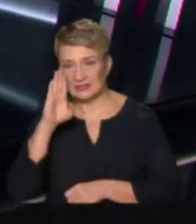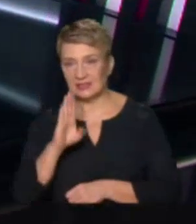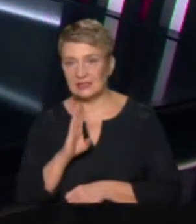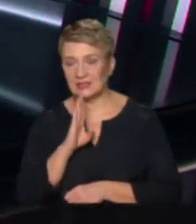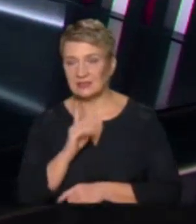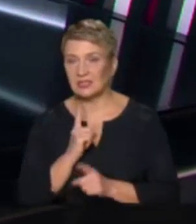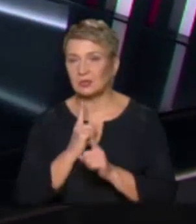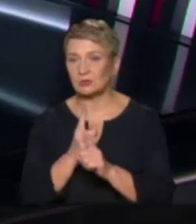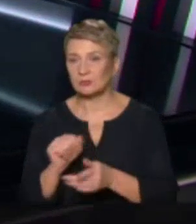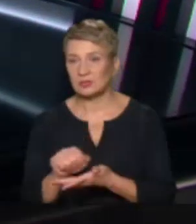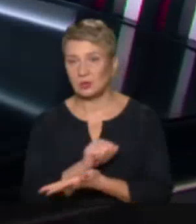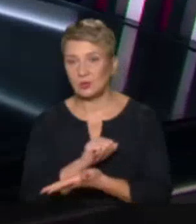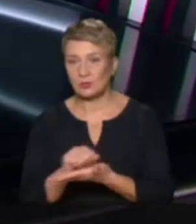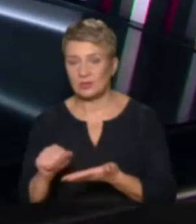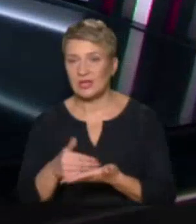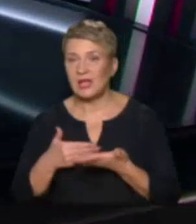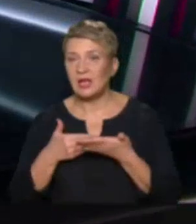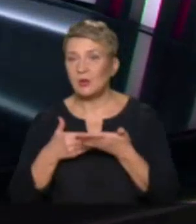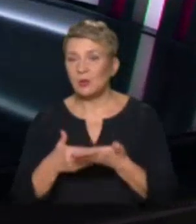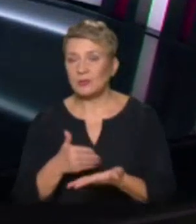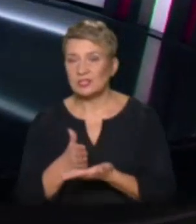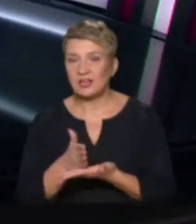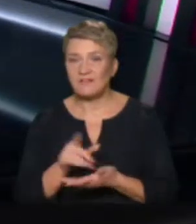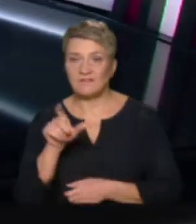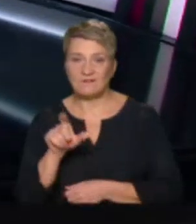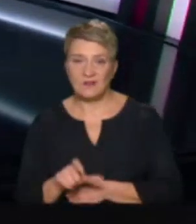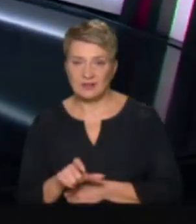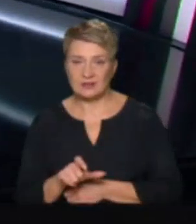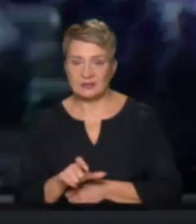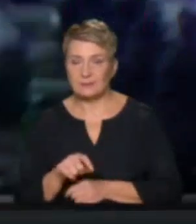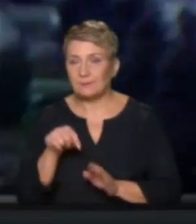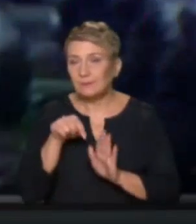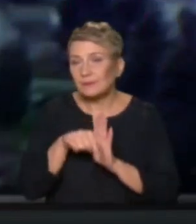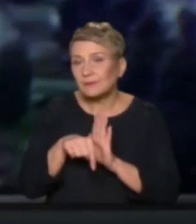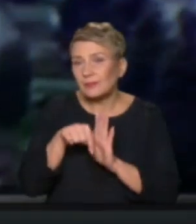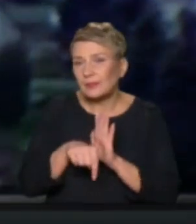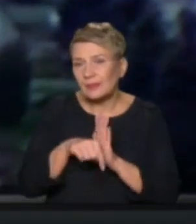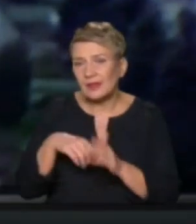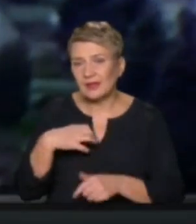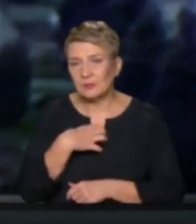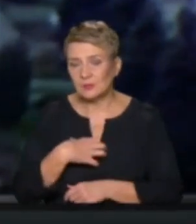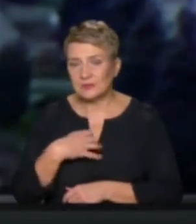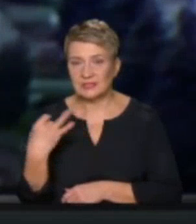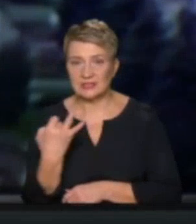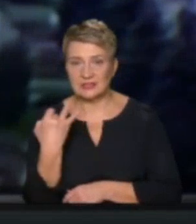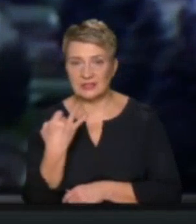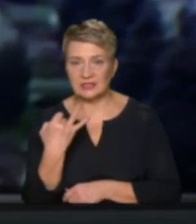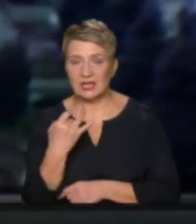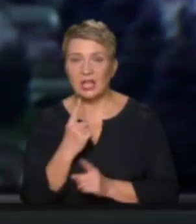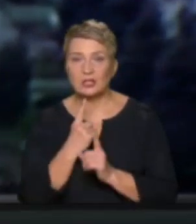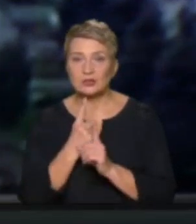супроводу документів. Помічник ветерана – це більш глобальна історія, яка запроваджується на рівні держави,